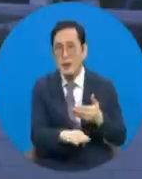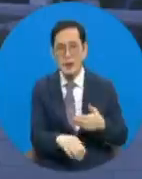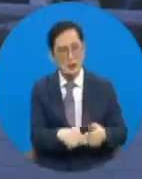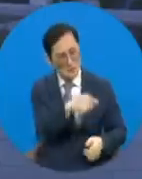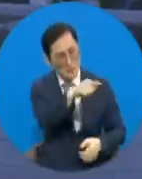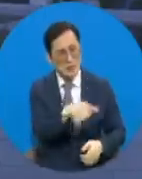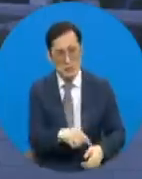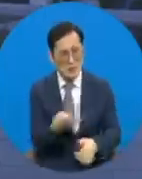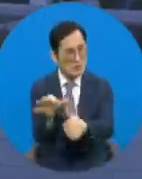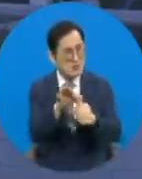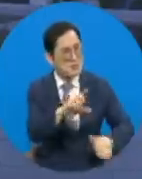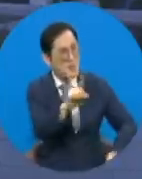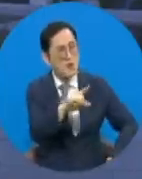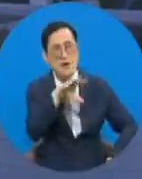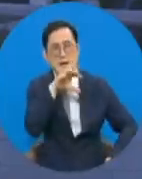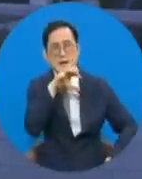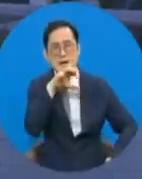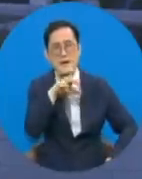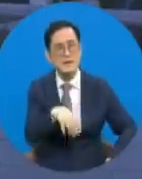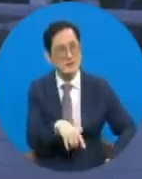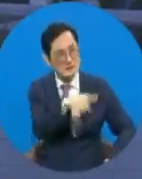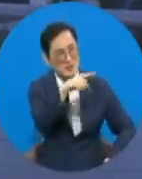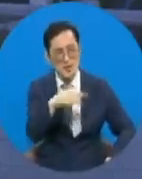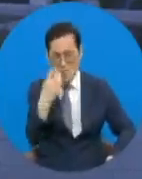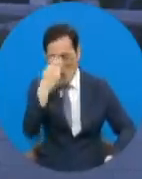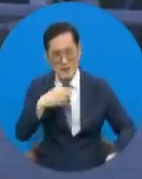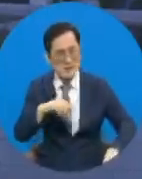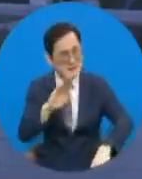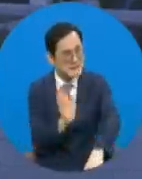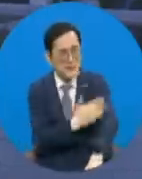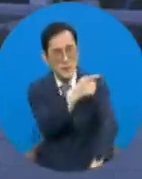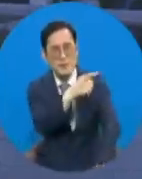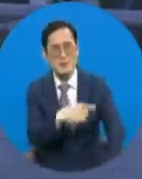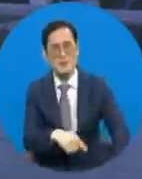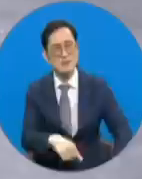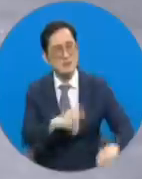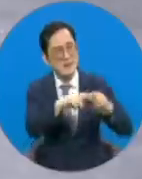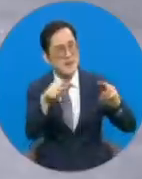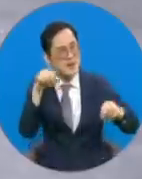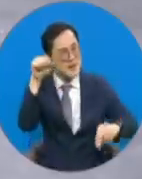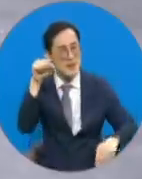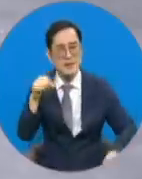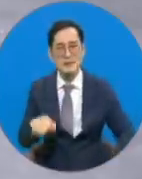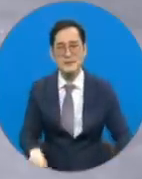있습니다. 이 대표의 사퇴를 요구하는 목소리도 커지고 있습니다. 세 번째 이슈 공개하겠습니다.